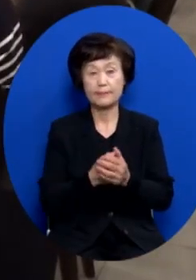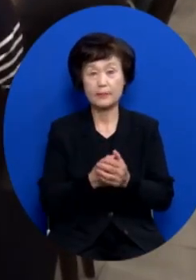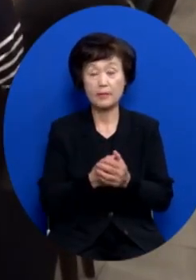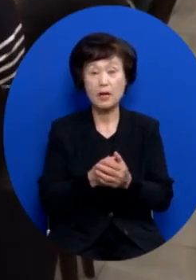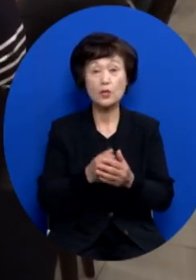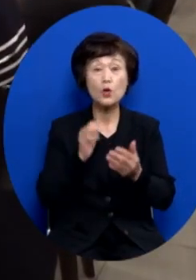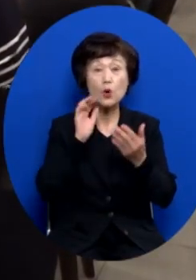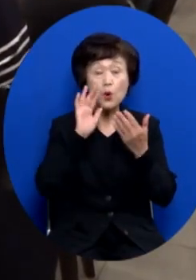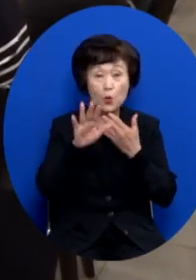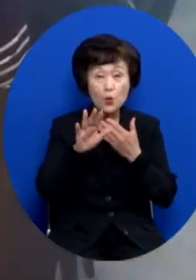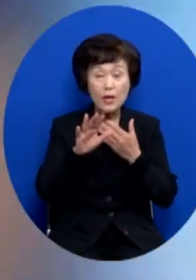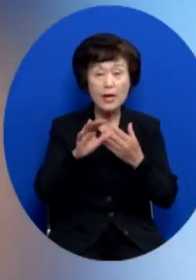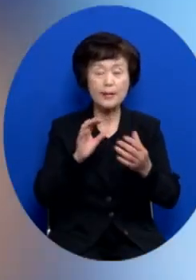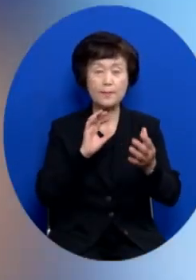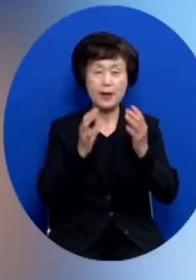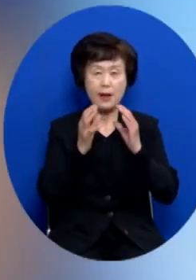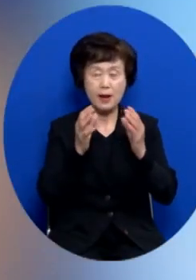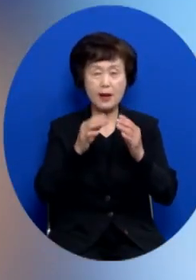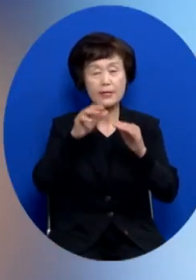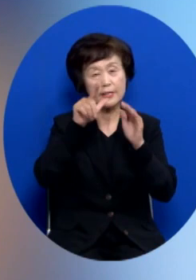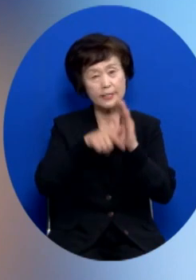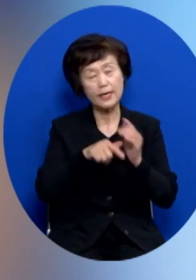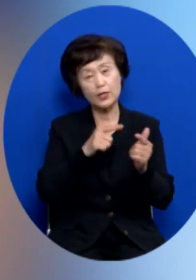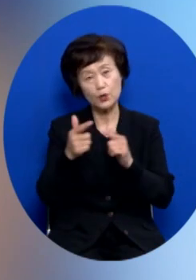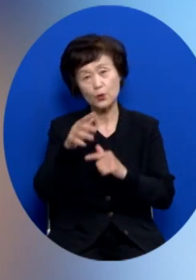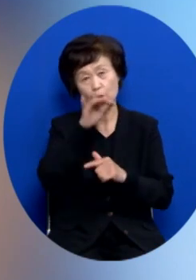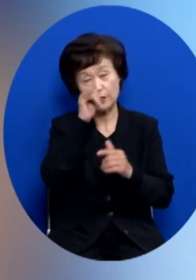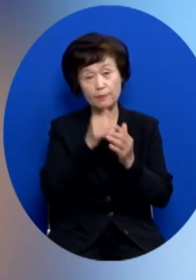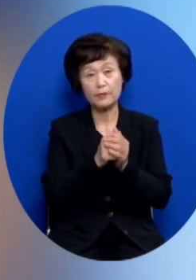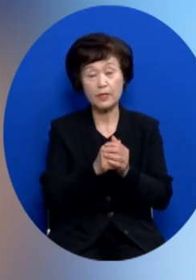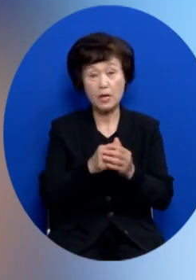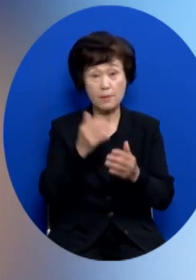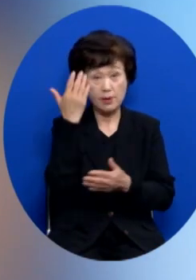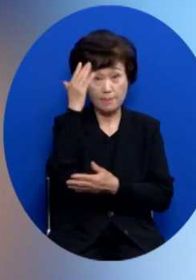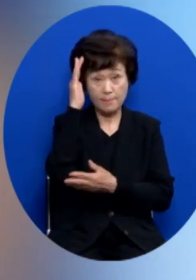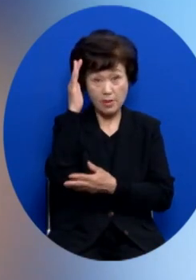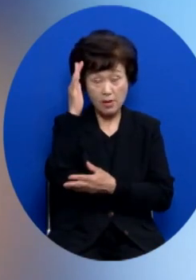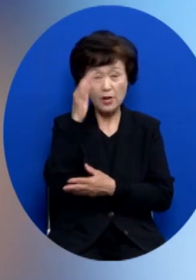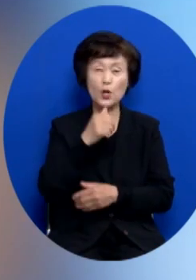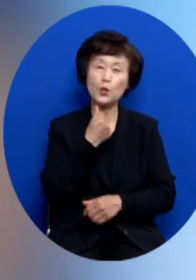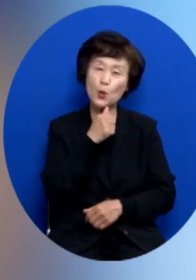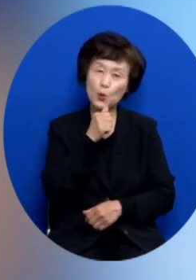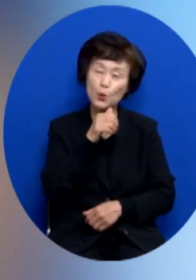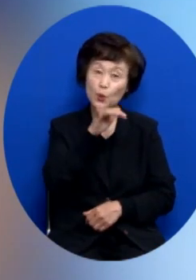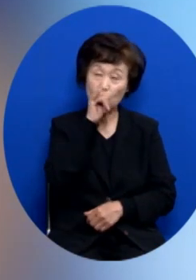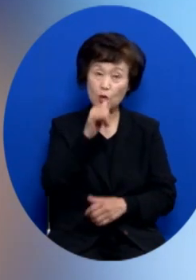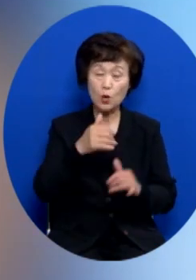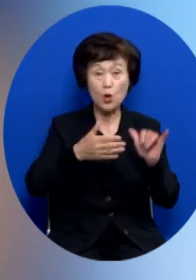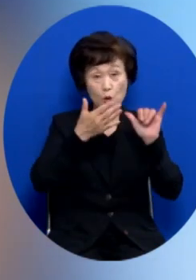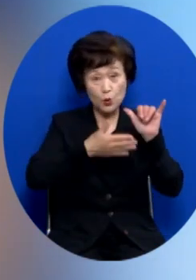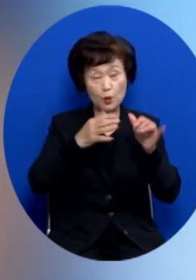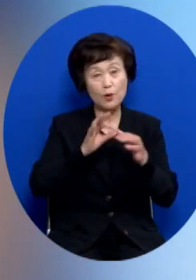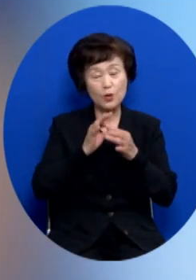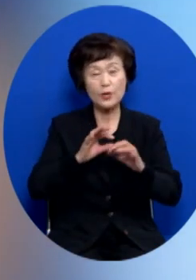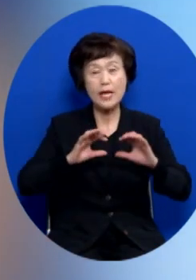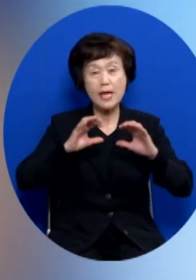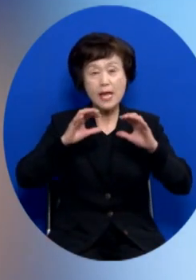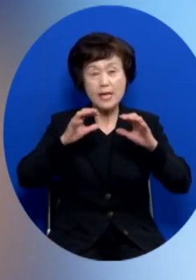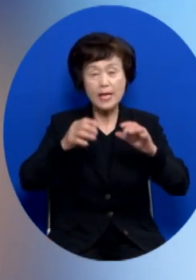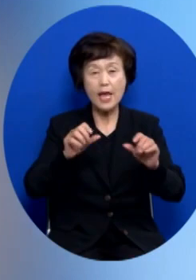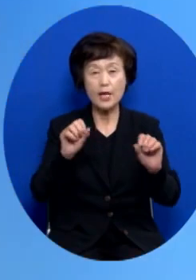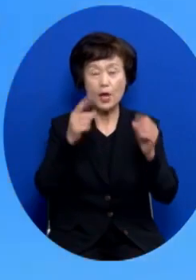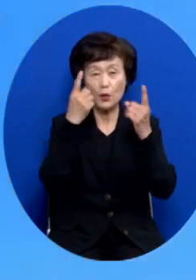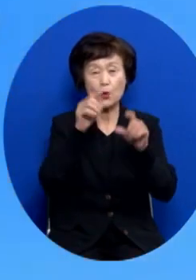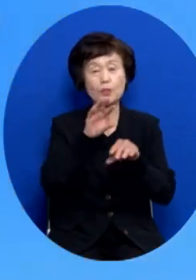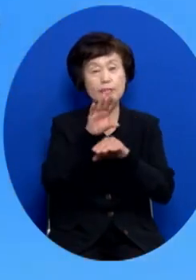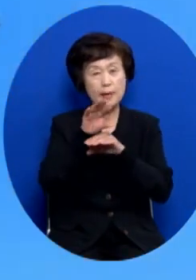논하는 심포지엄도 진행됩니다. 한편 이번 포럼은 통역이 제공되며 유튜브를 통해 전 세계 동시 송출될